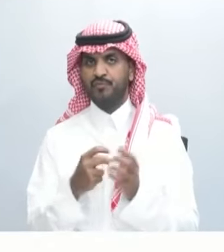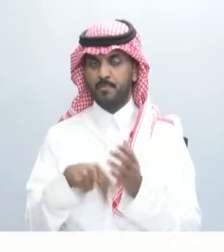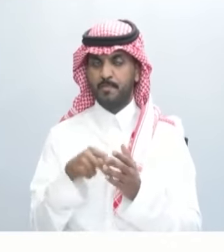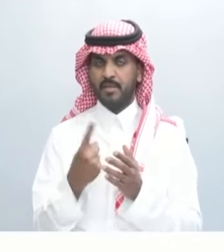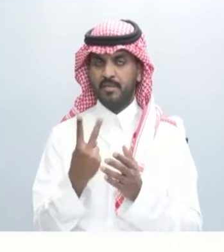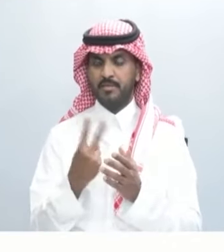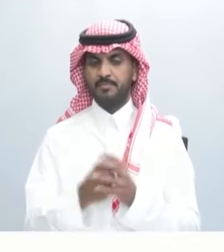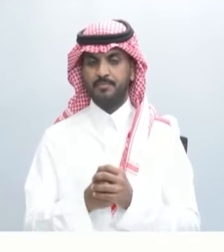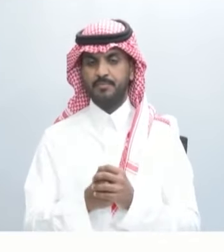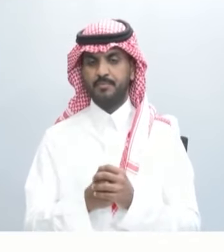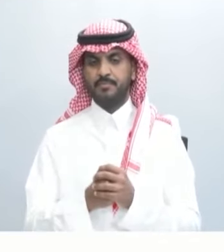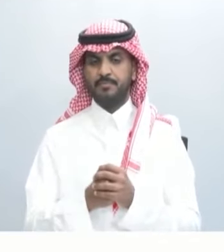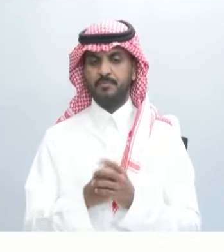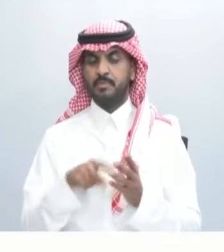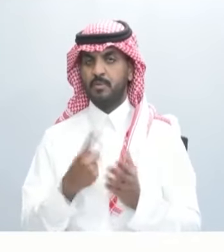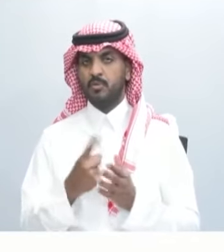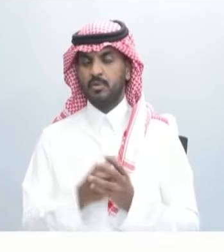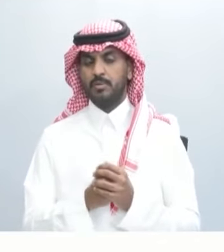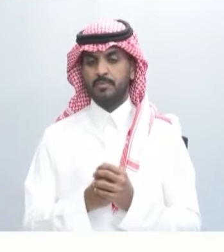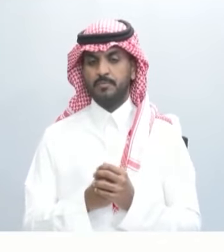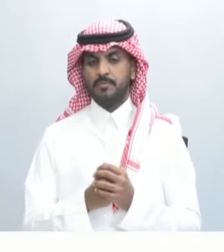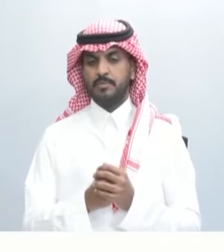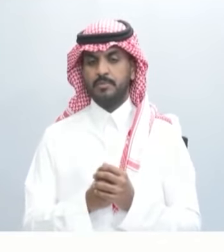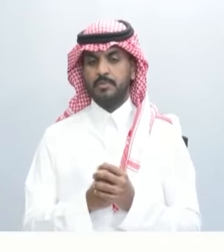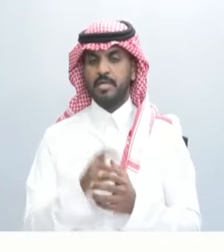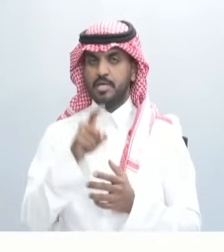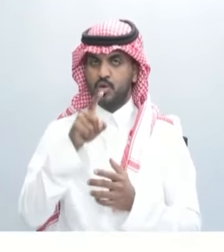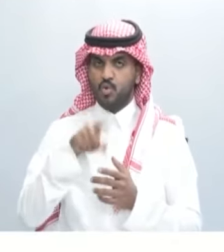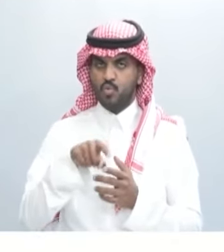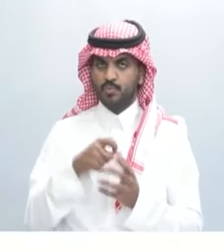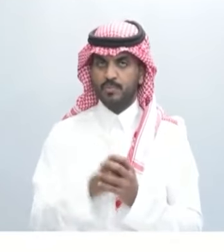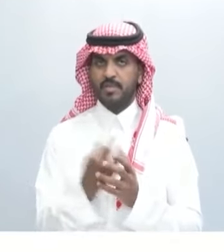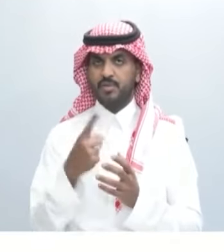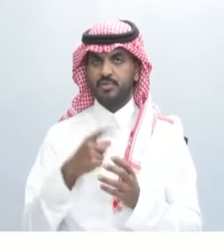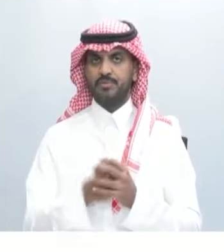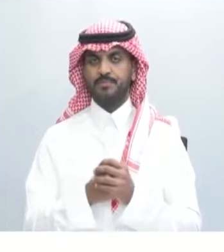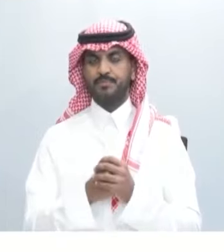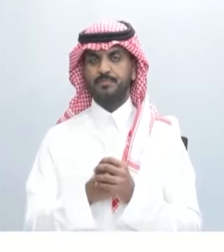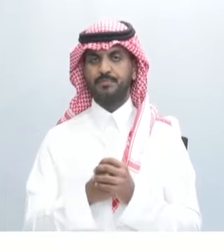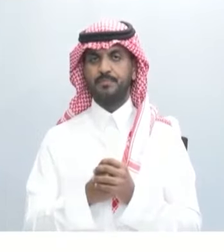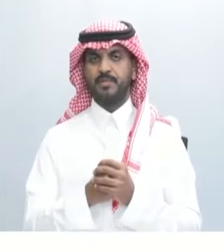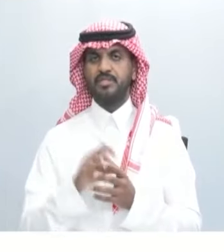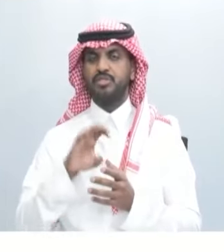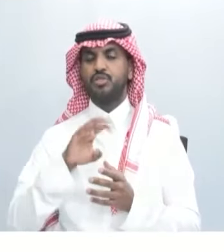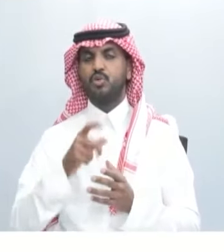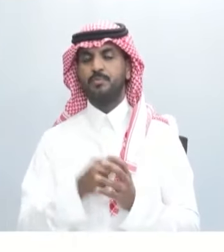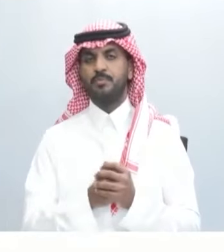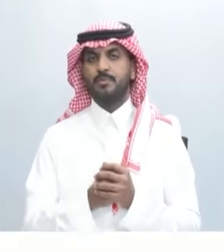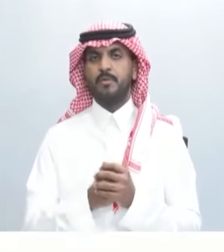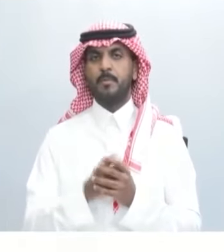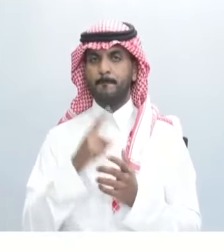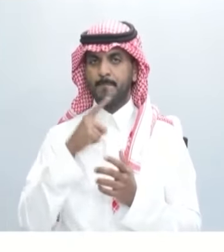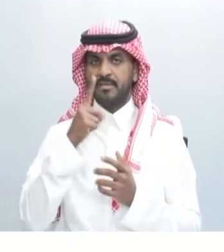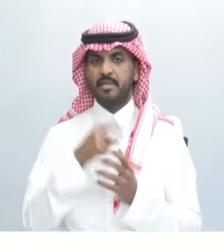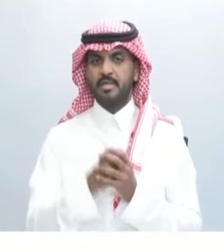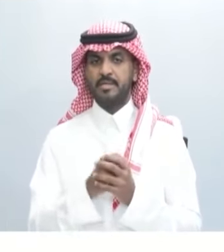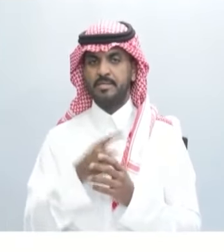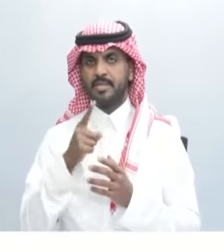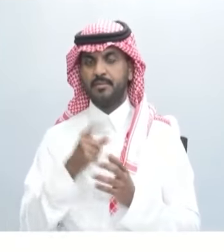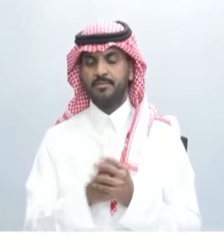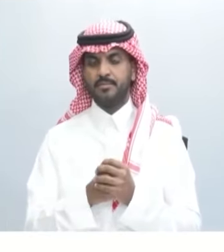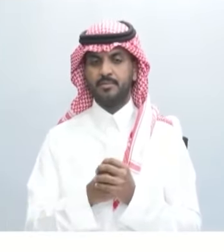من المره الاولى هو عند اليوم 12 بارك الله فيكم اذا اجابتنا باذن الله صحيحه